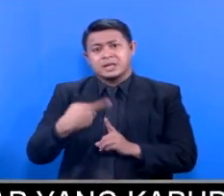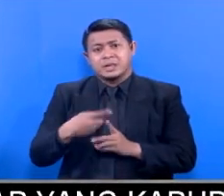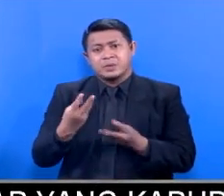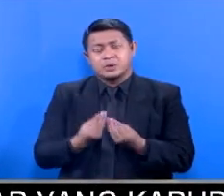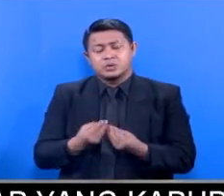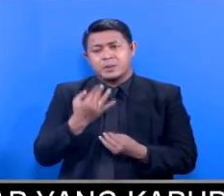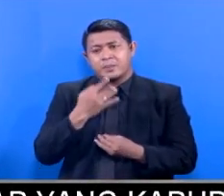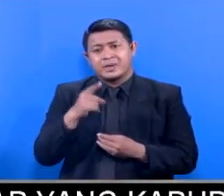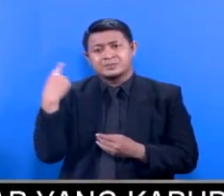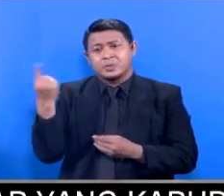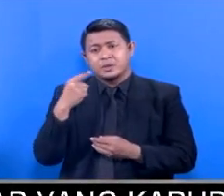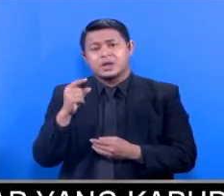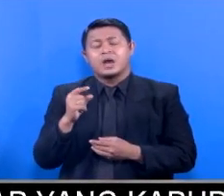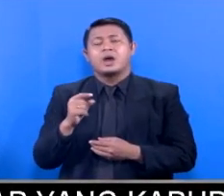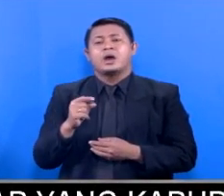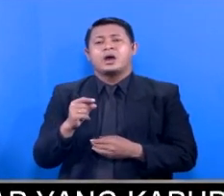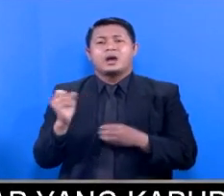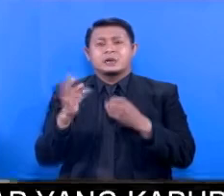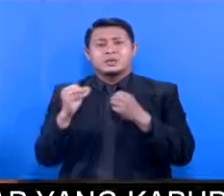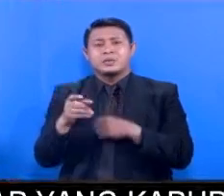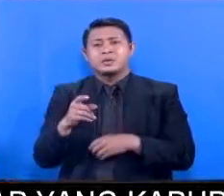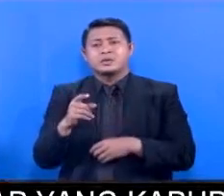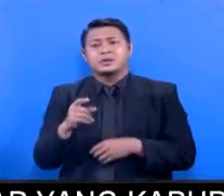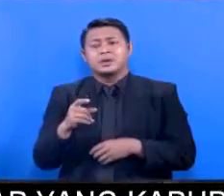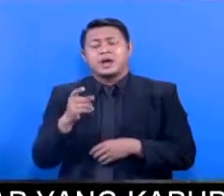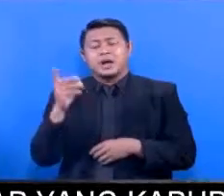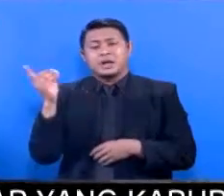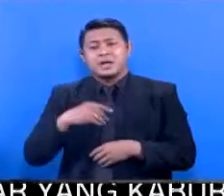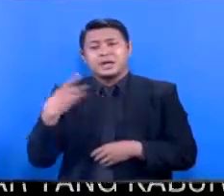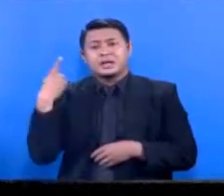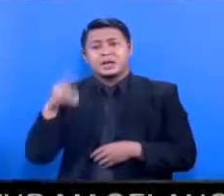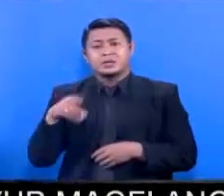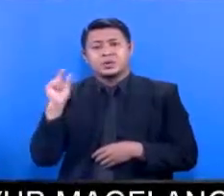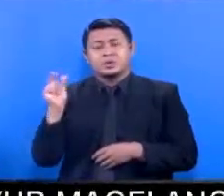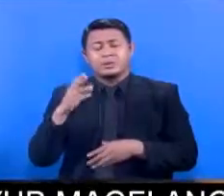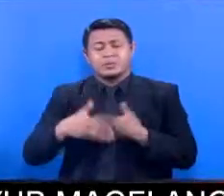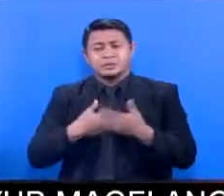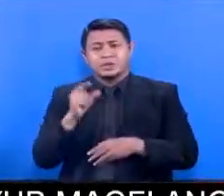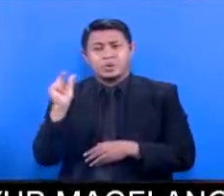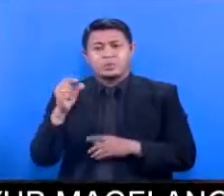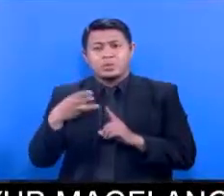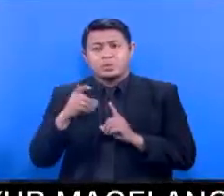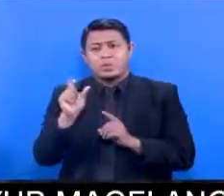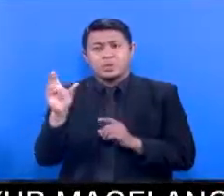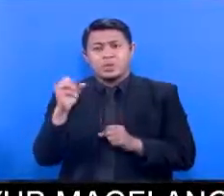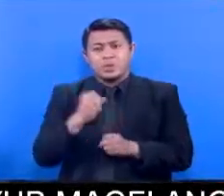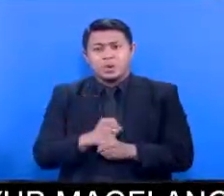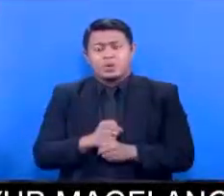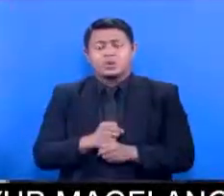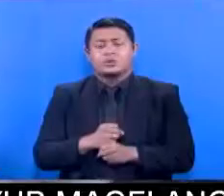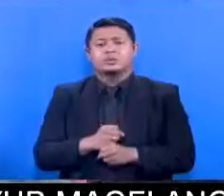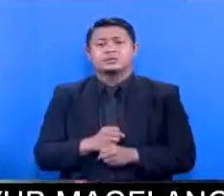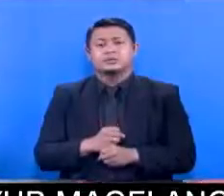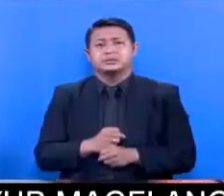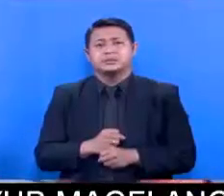stok cadangan beras pemerintah di Perum Bulog menuai kontra salah satunya dari direktur utama perusahaan umum Bulog Budi Waseso